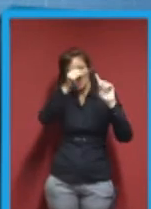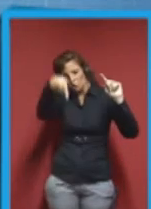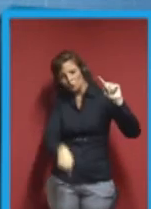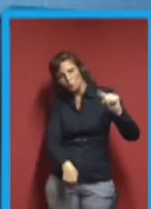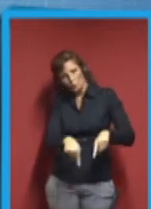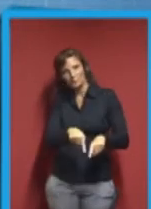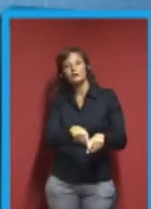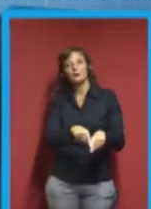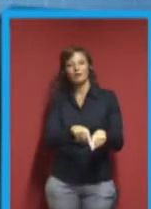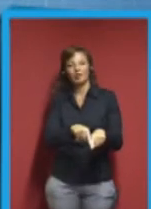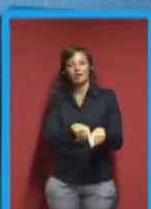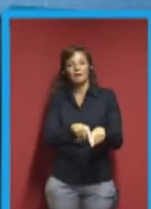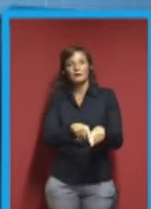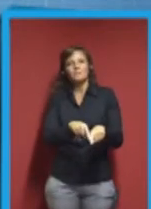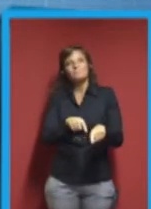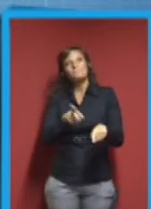cominciato